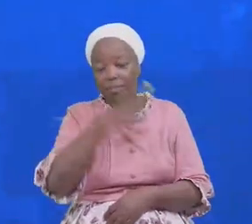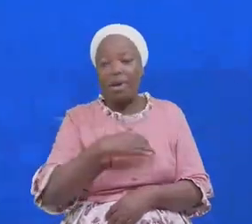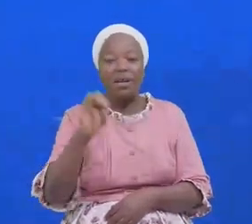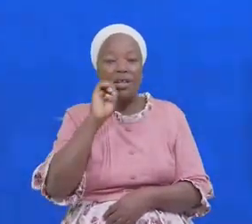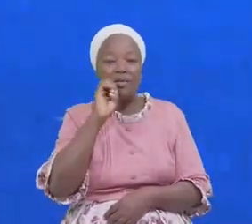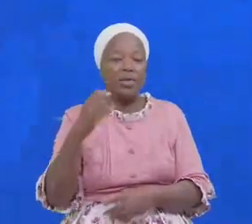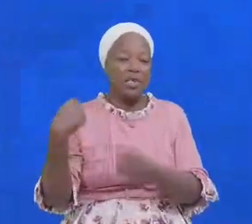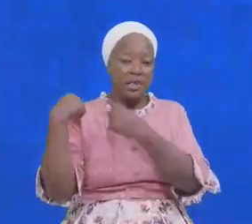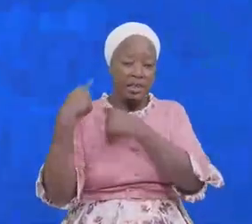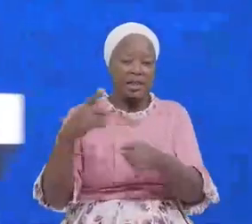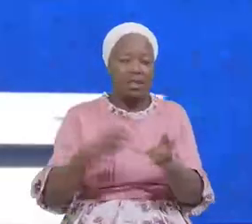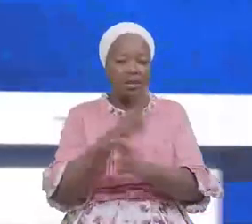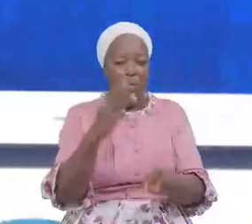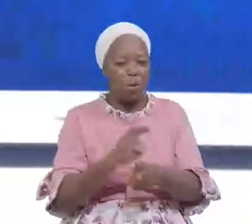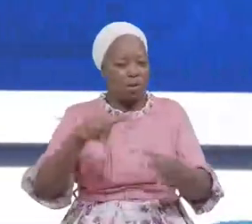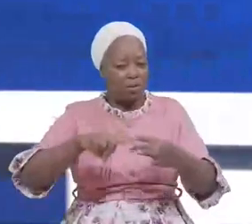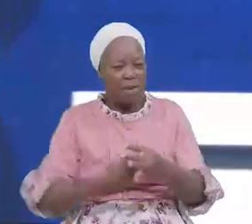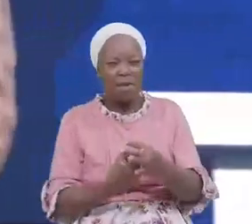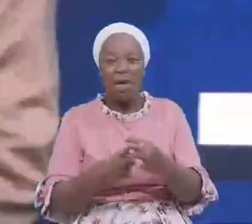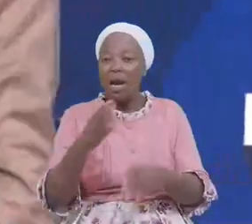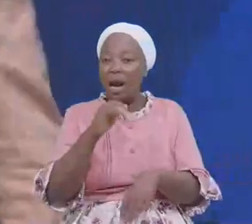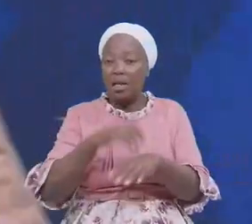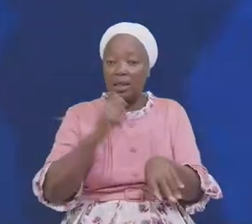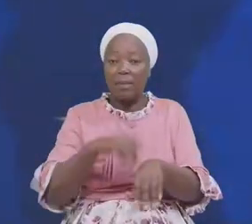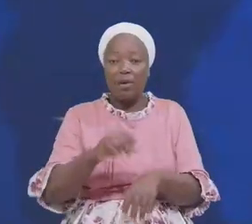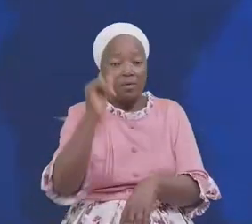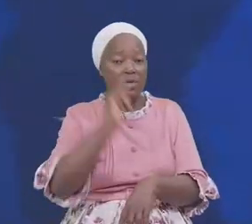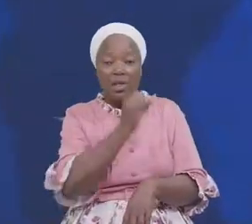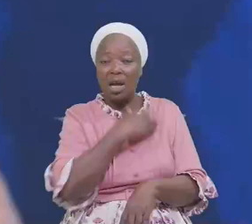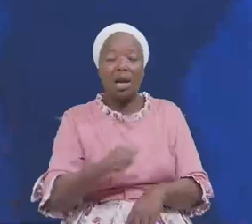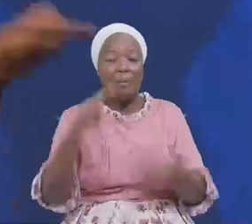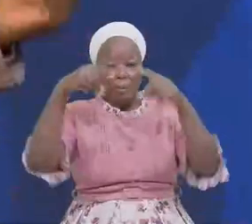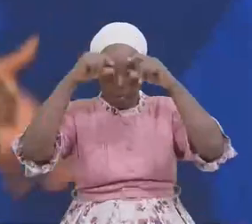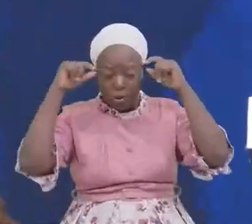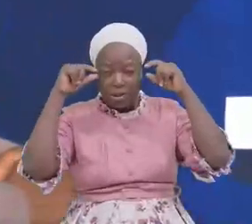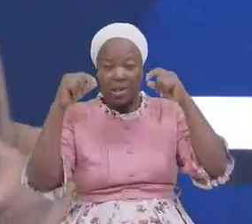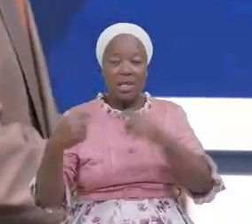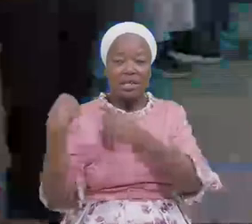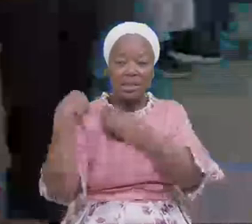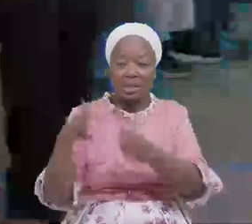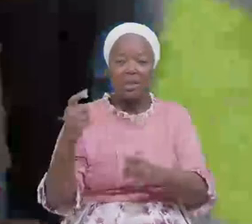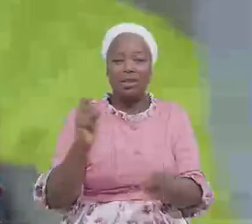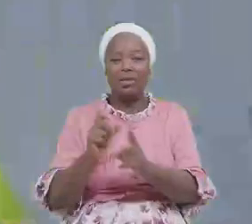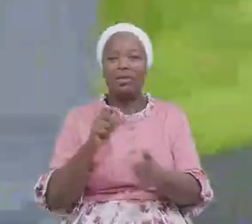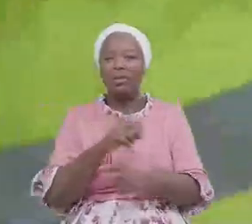Depuis le commencement du monde. Depuis les temps d'Israël et de Moïse.